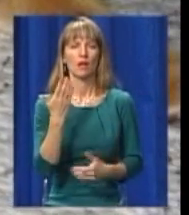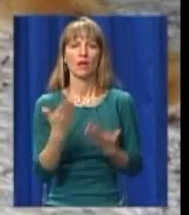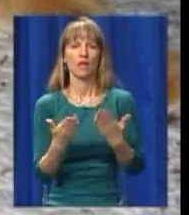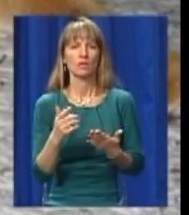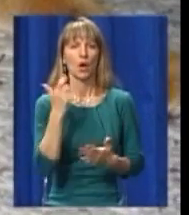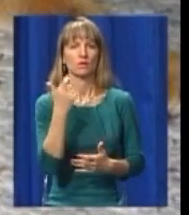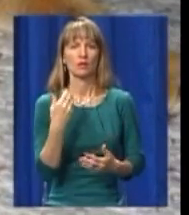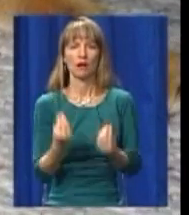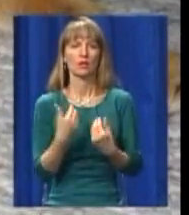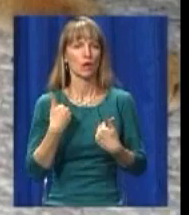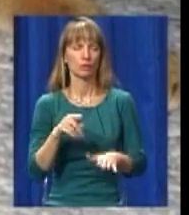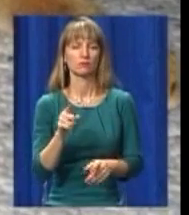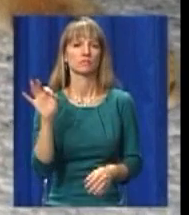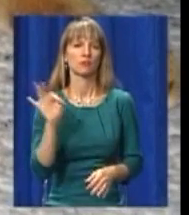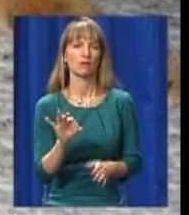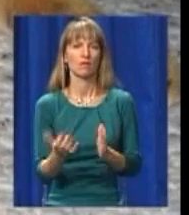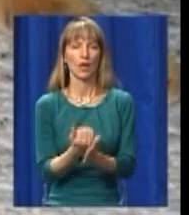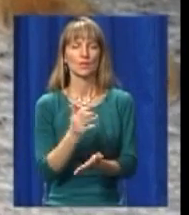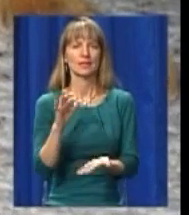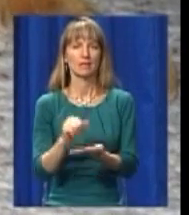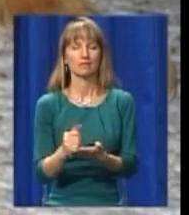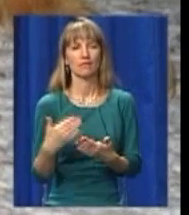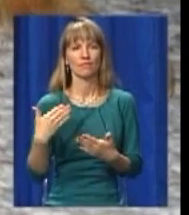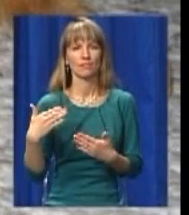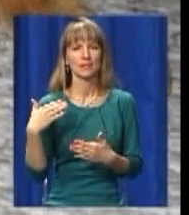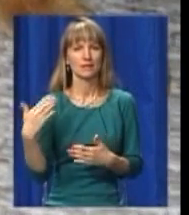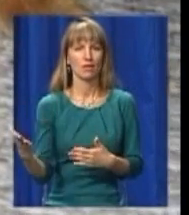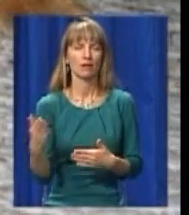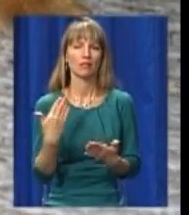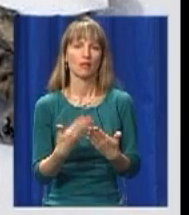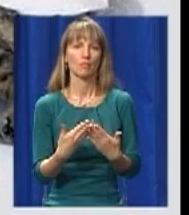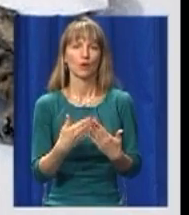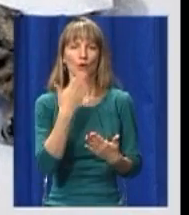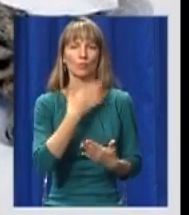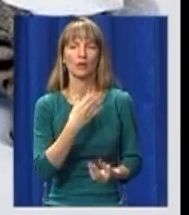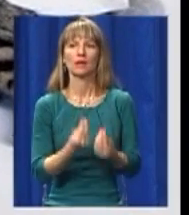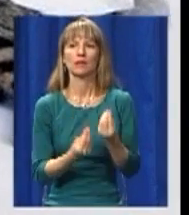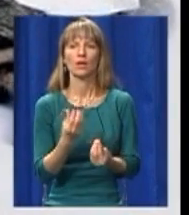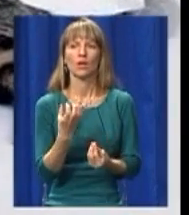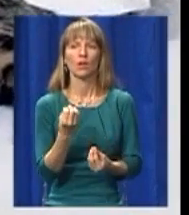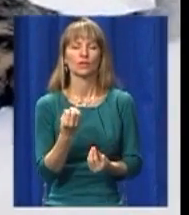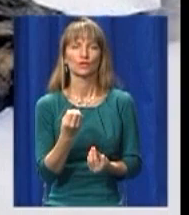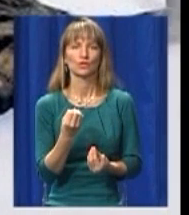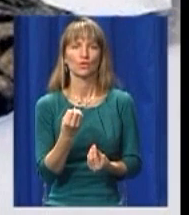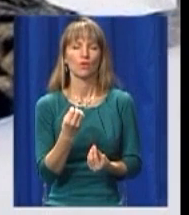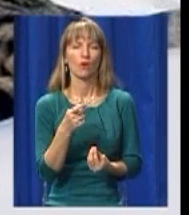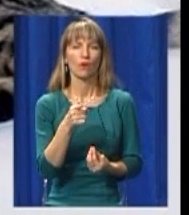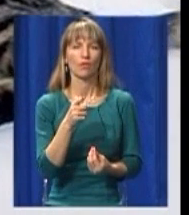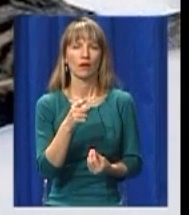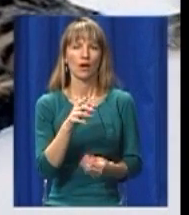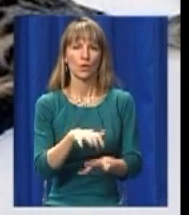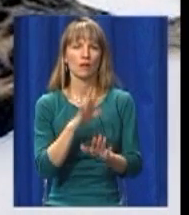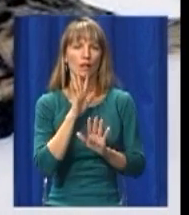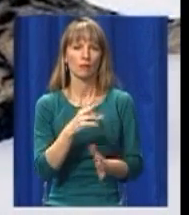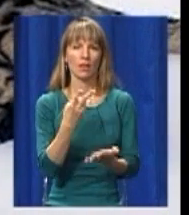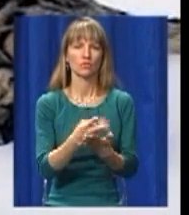грати з ними, вони відразу ж знаходять собі заняття в стороні, наприклад, з улюбленою іграшкою. А ще спенглет зовсім не любить валятися